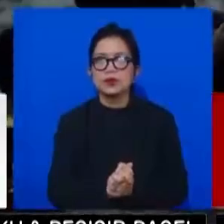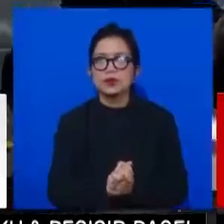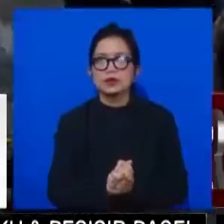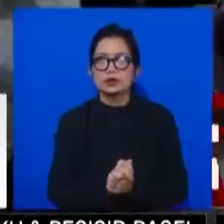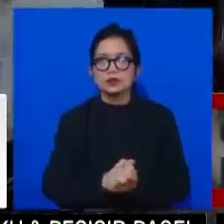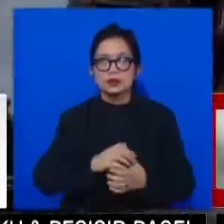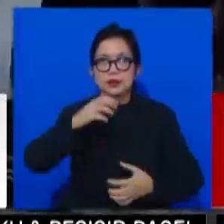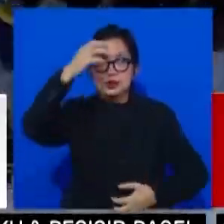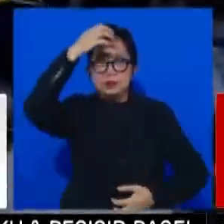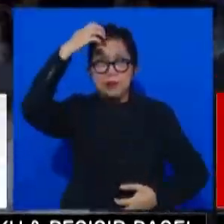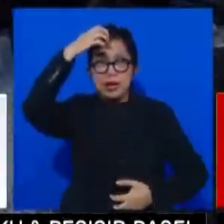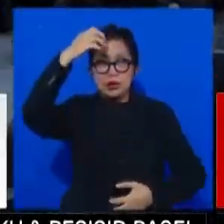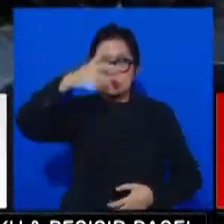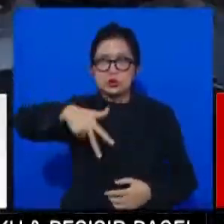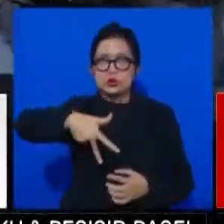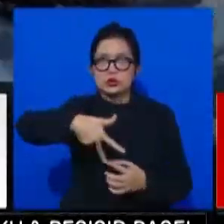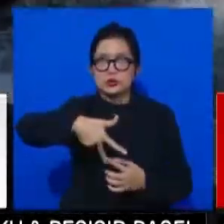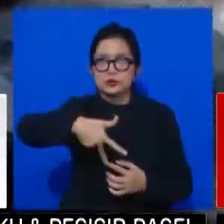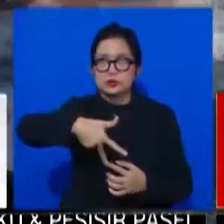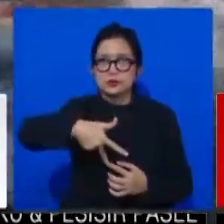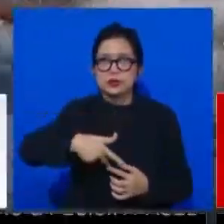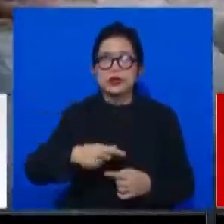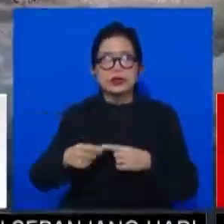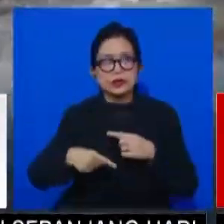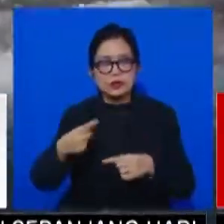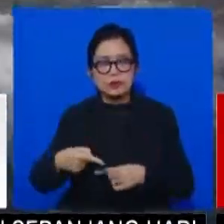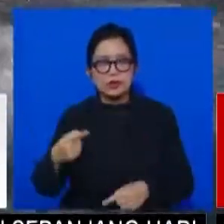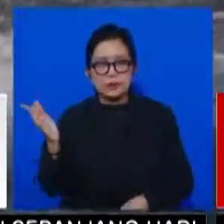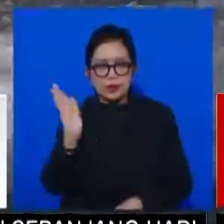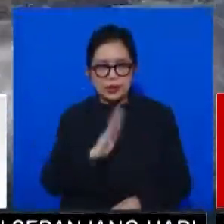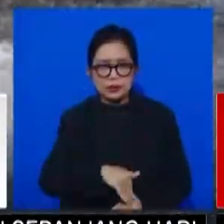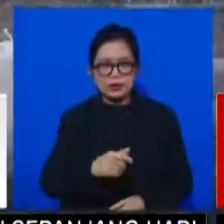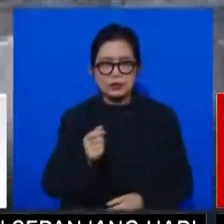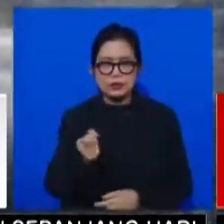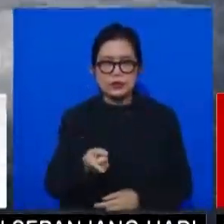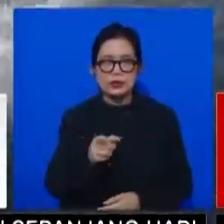ini, Anda bisa datang setiap hari dengan biaya berkisar